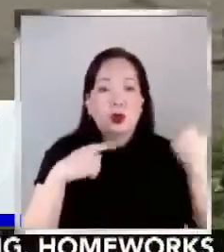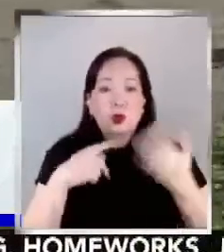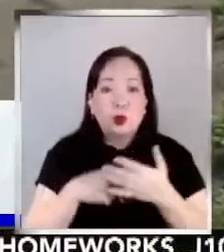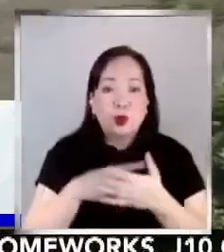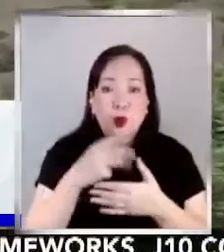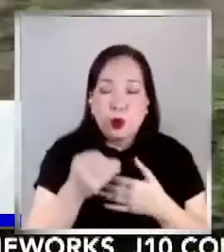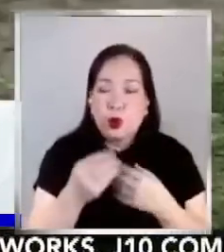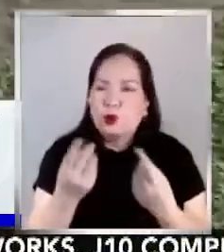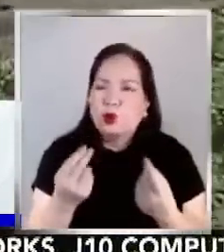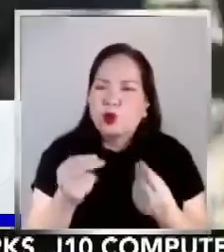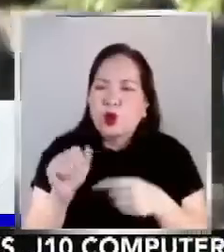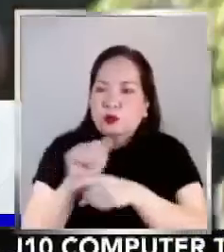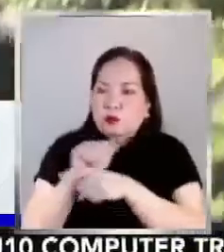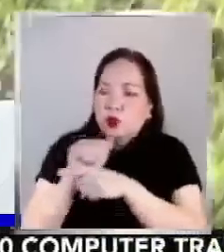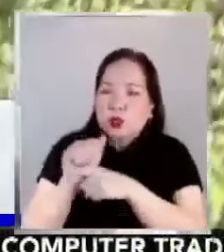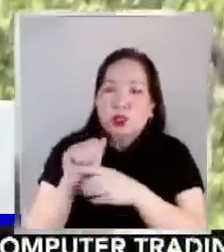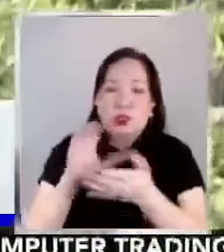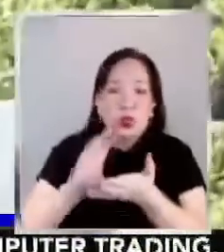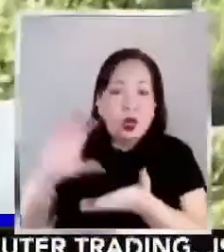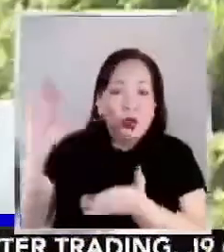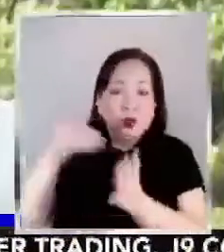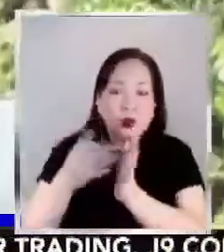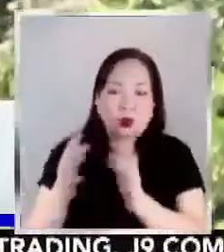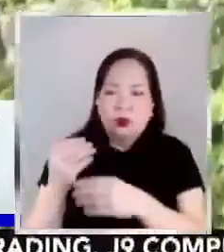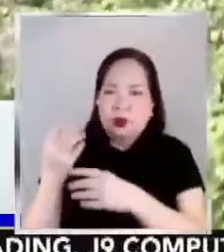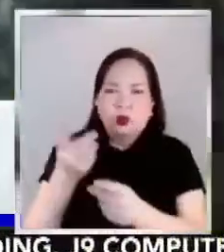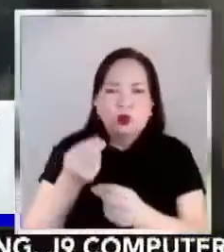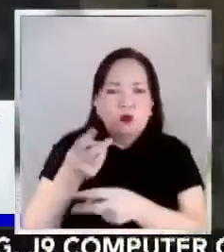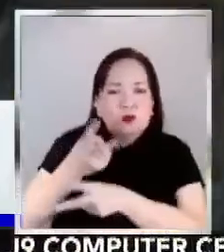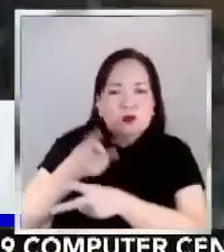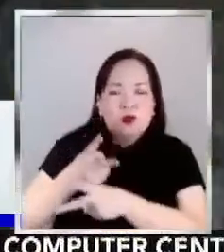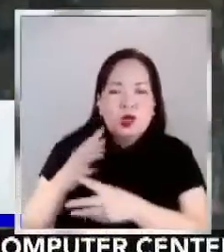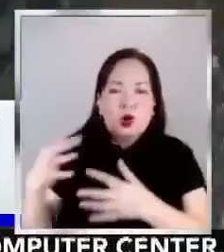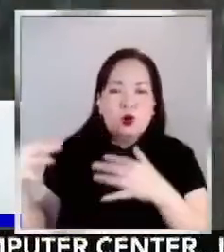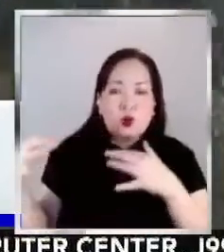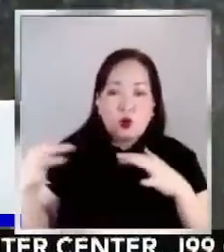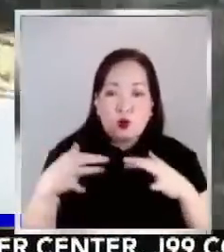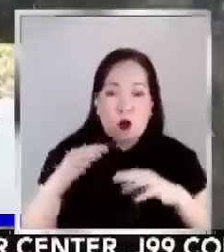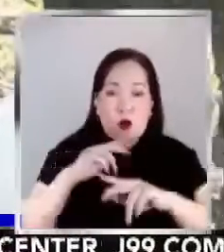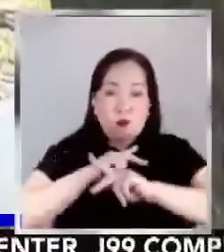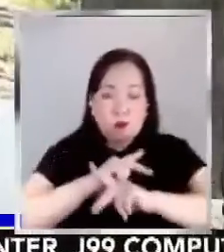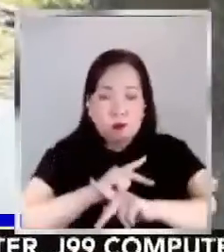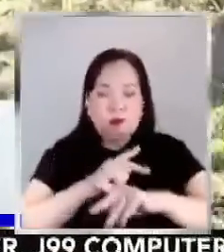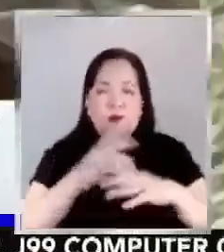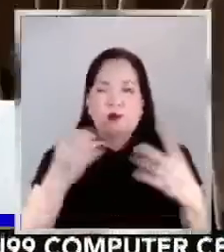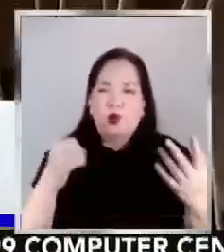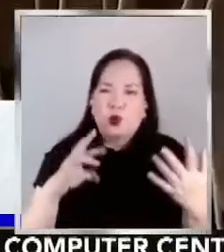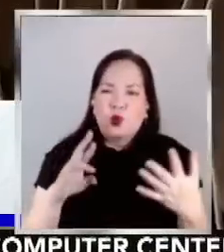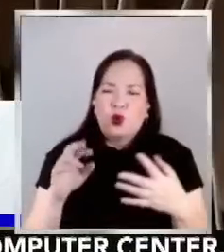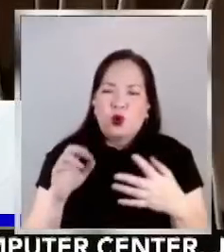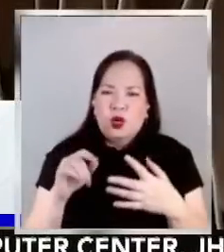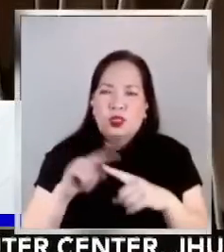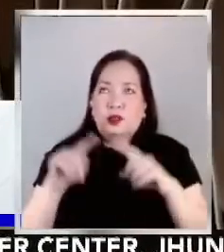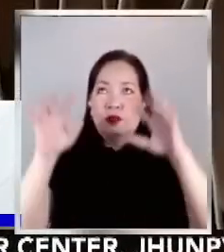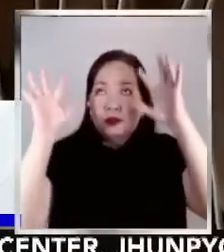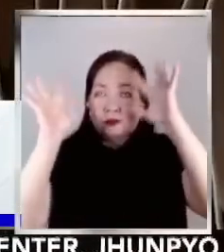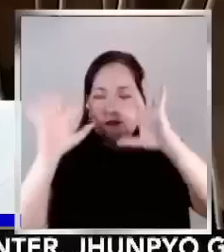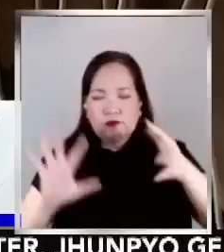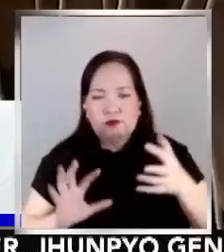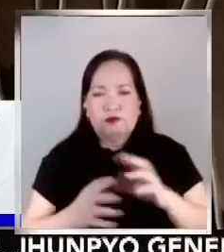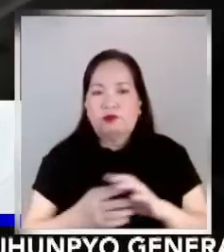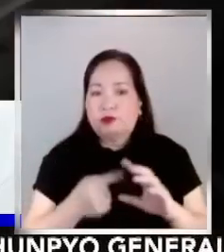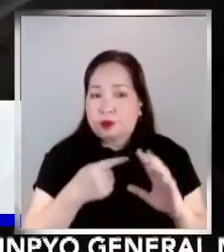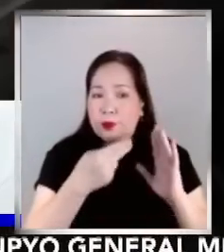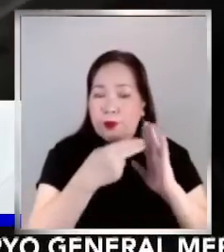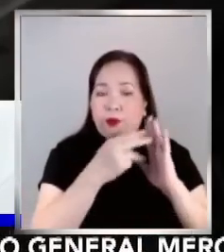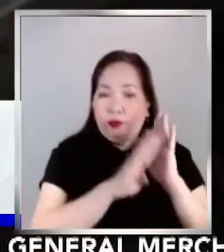college student sa pagtatanggol sa bansa mula sa mga banta at pagtugon sa mga kalamidad. Sa bill na ito, optional